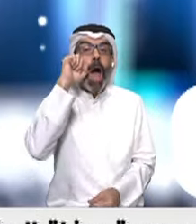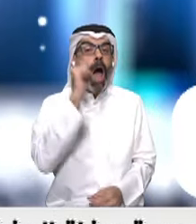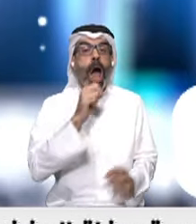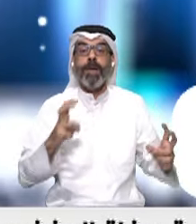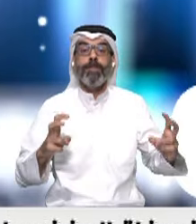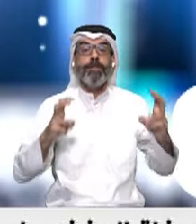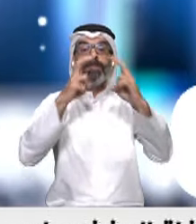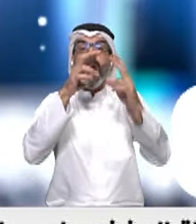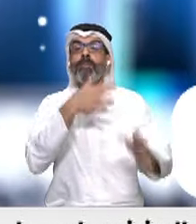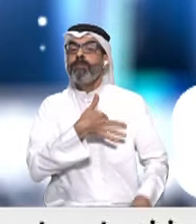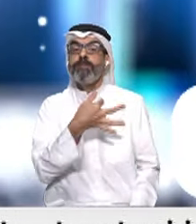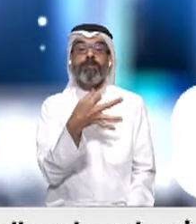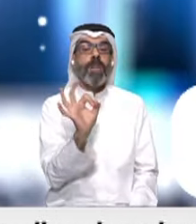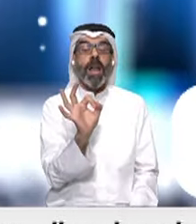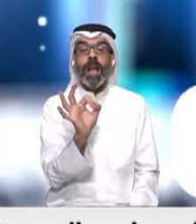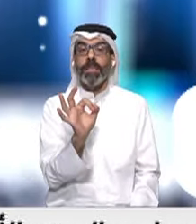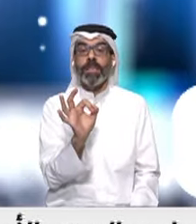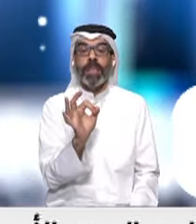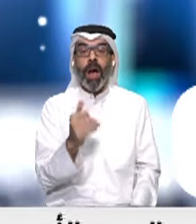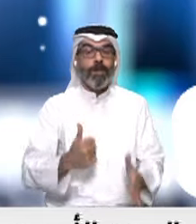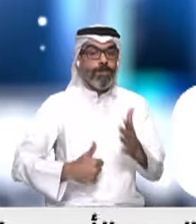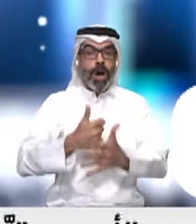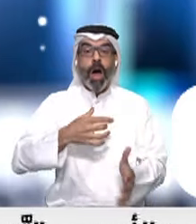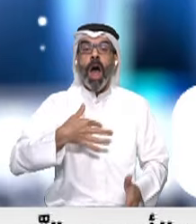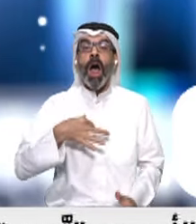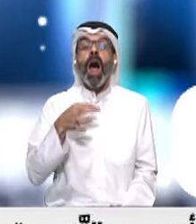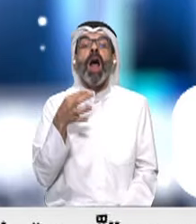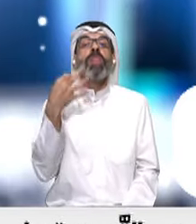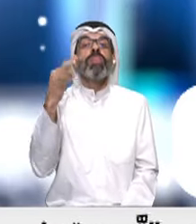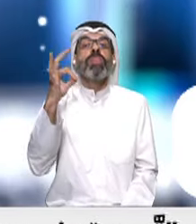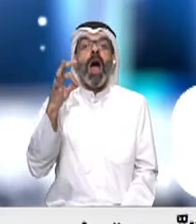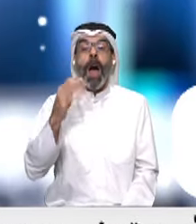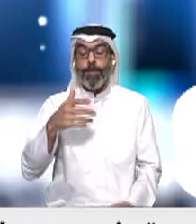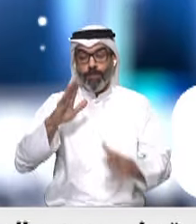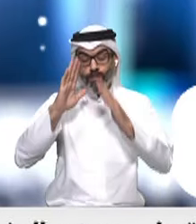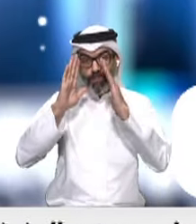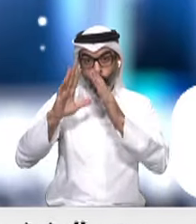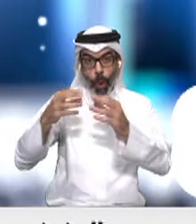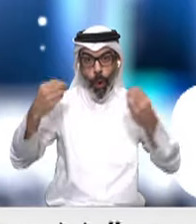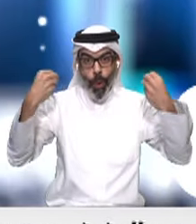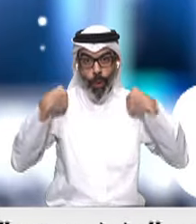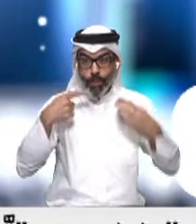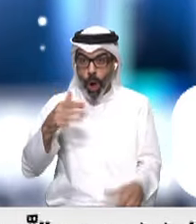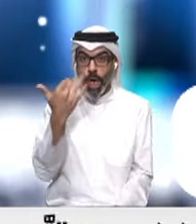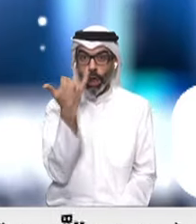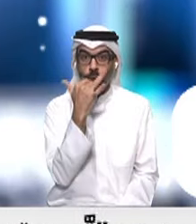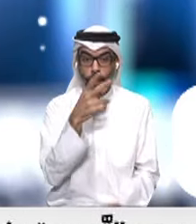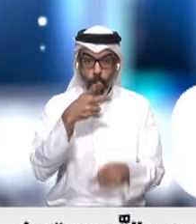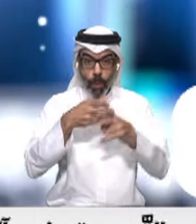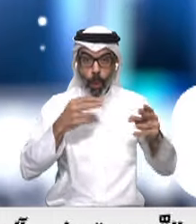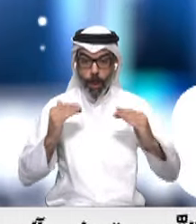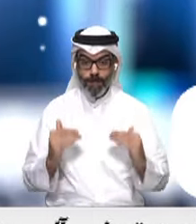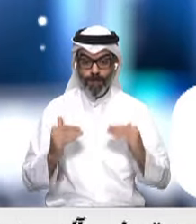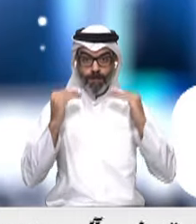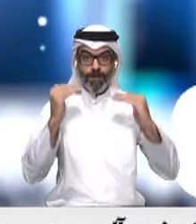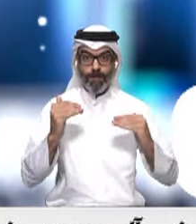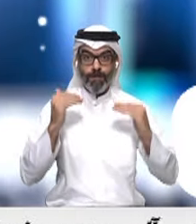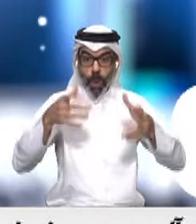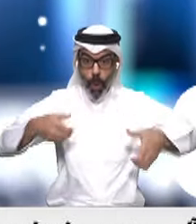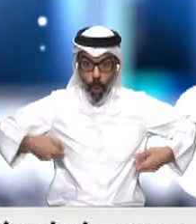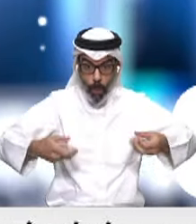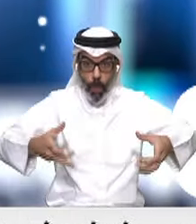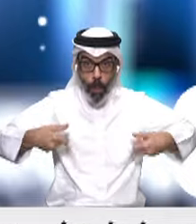حاليا في العاصمه الفرنسيه باريس مشيدا بهذا الانجاز الرياضي والذي يؤكد قدره الشباب الكويتي لا سما من فئه ذوي